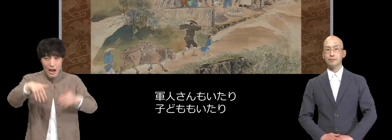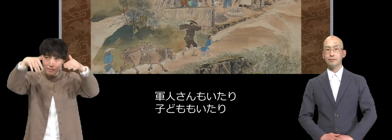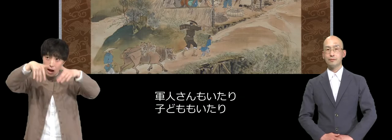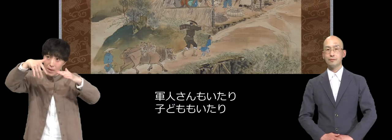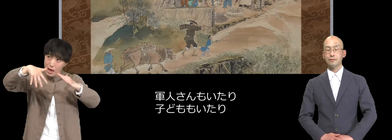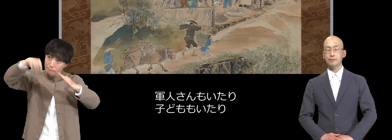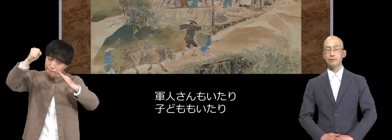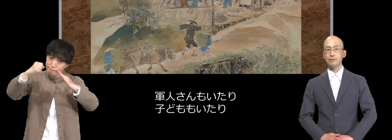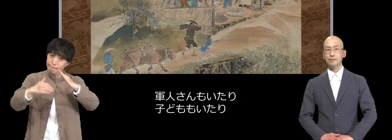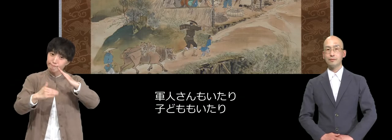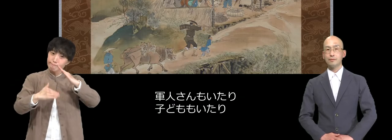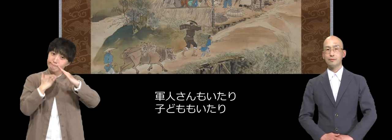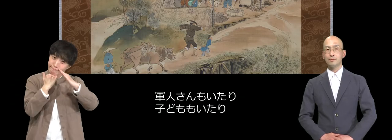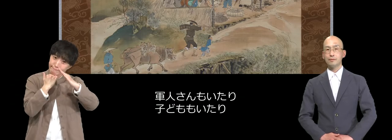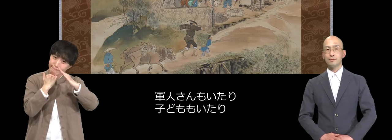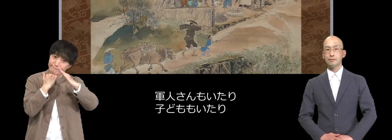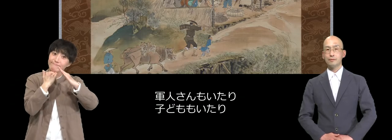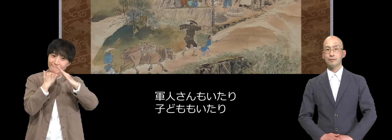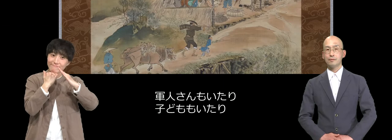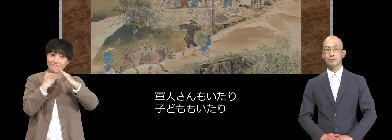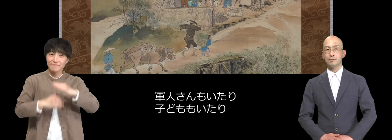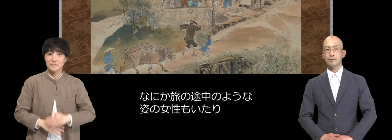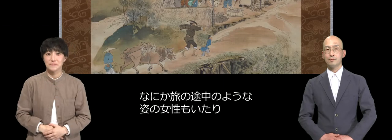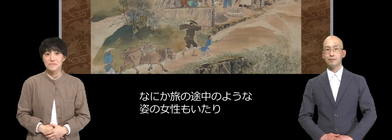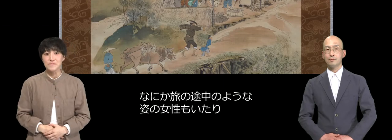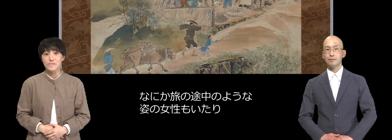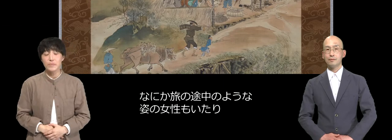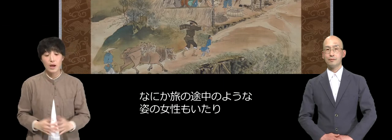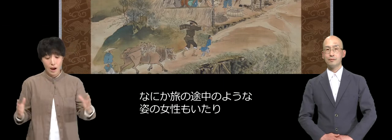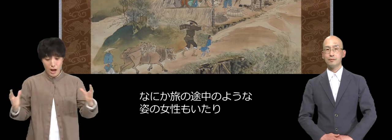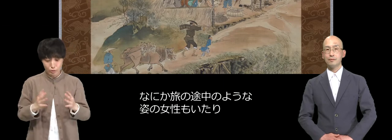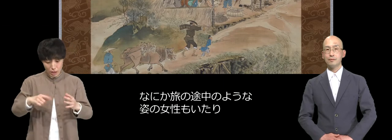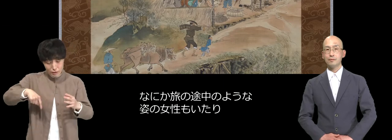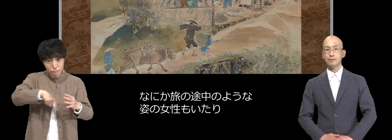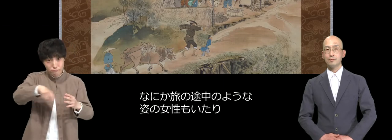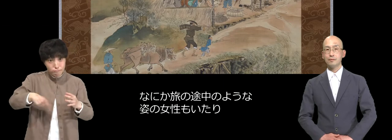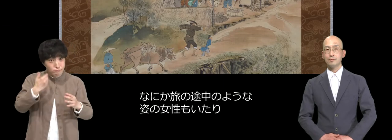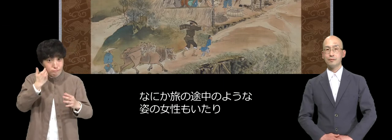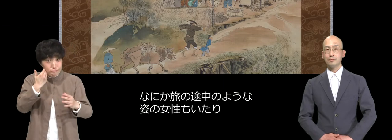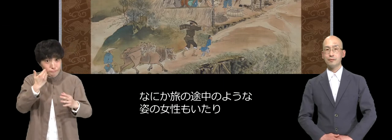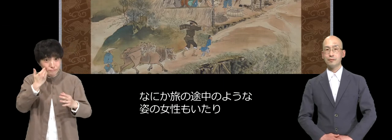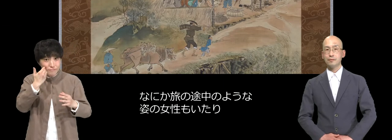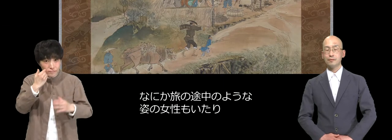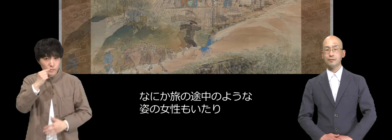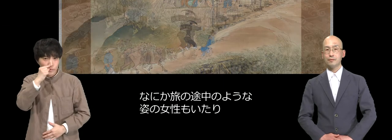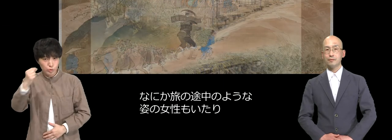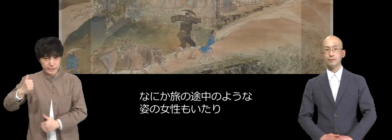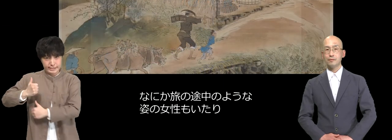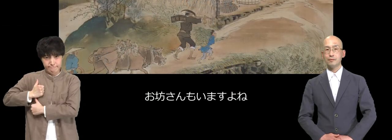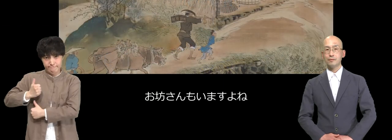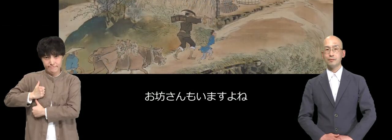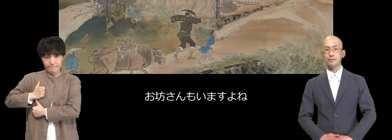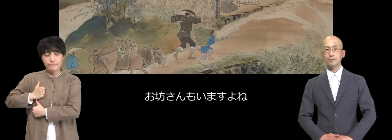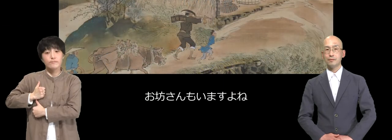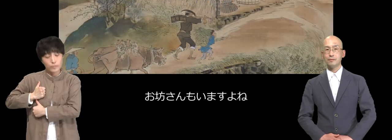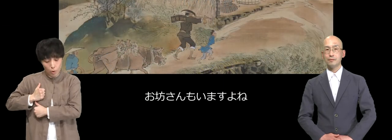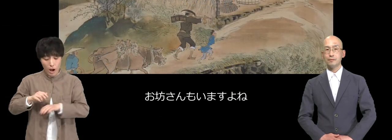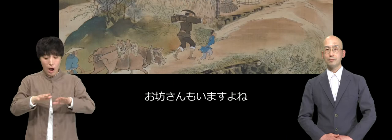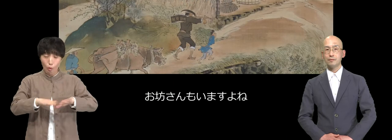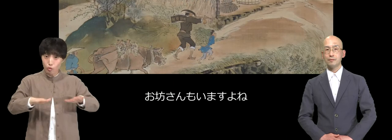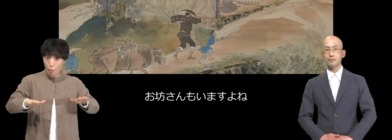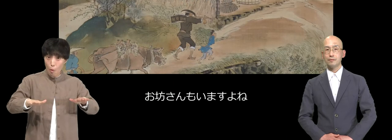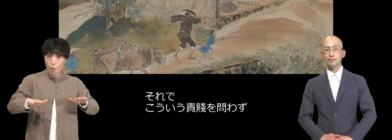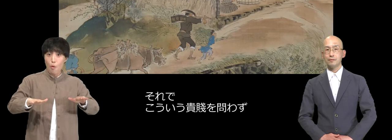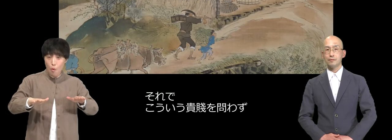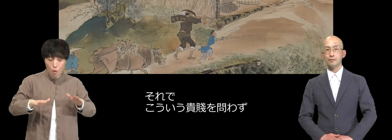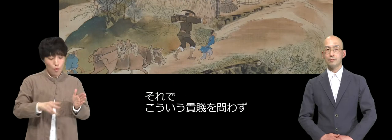さんもいたり子供も痛いいないが簿旅の途中のような姿の女性もいたりお坊さんもいますよ